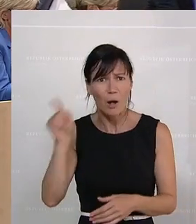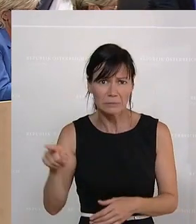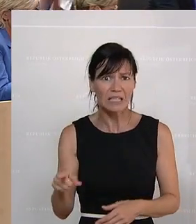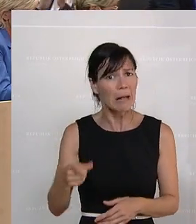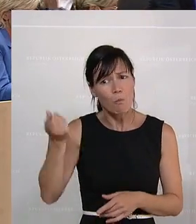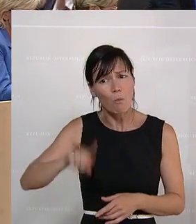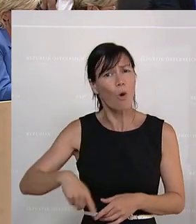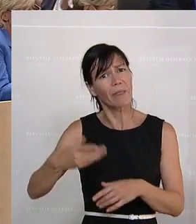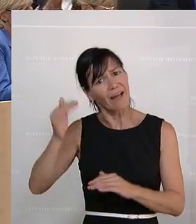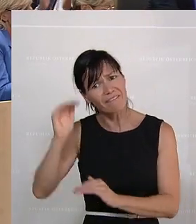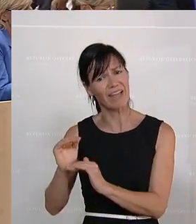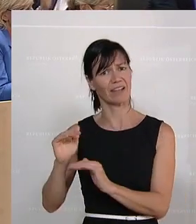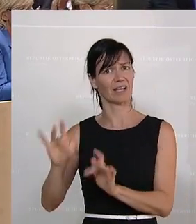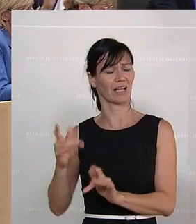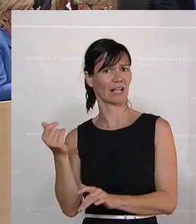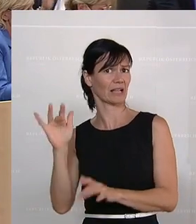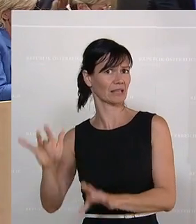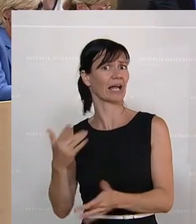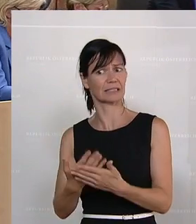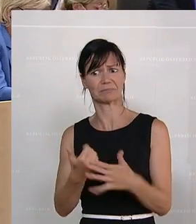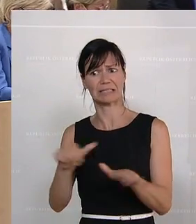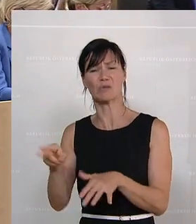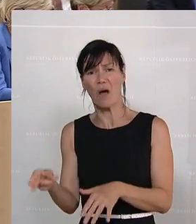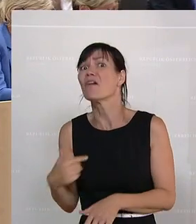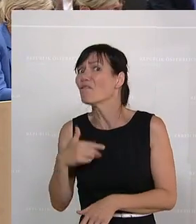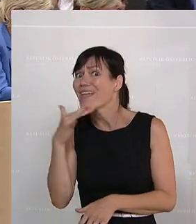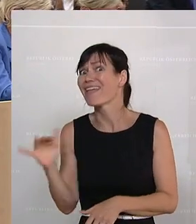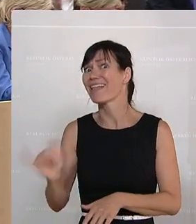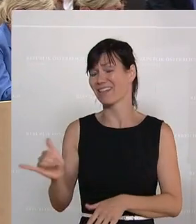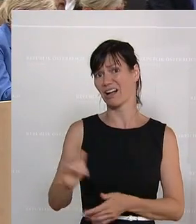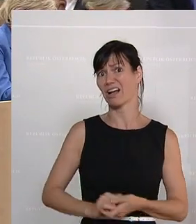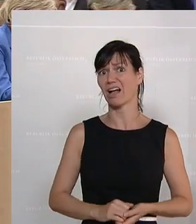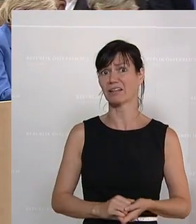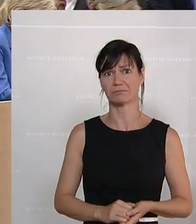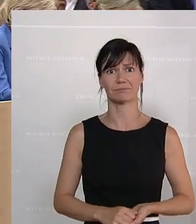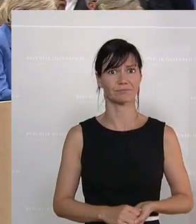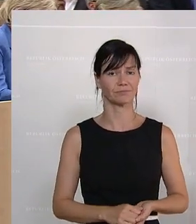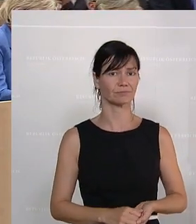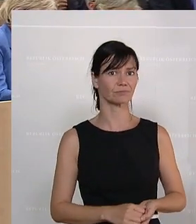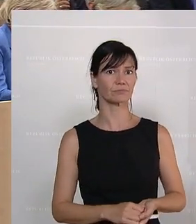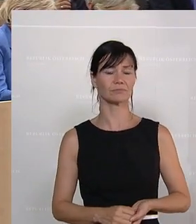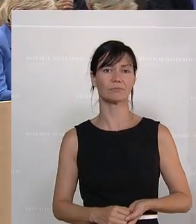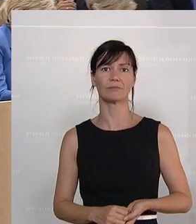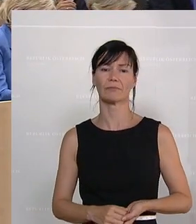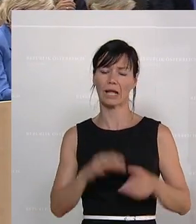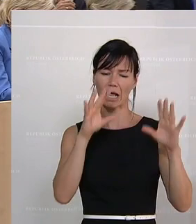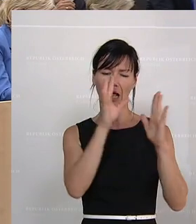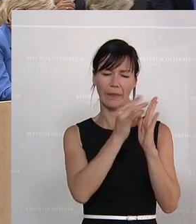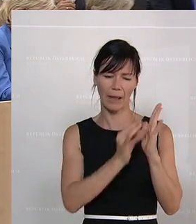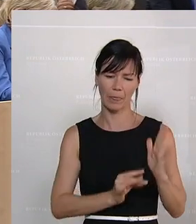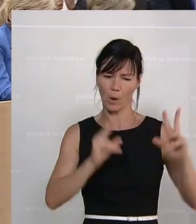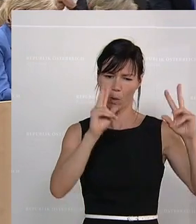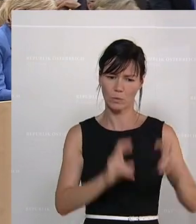aber ja siehe da find ja ich finde immer mehr immer mehr analysen also mit einer